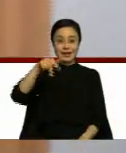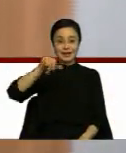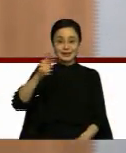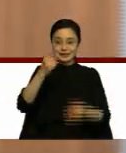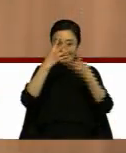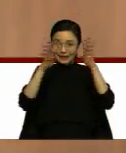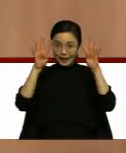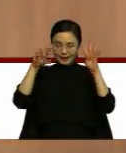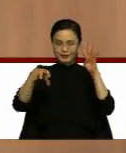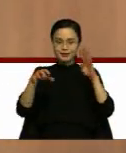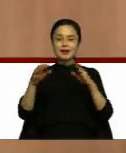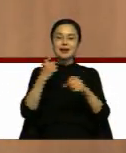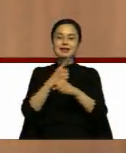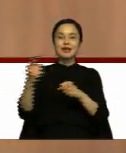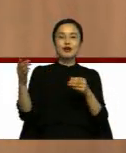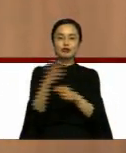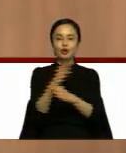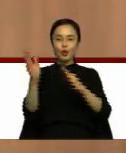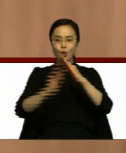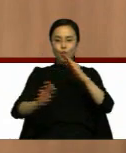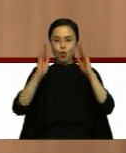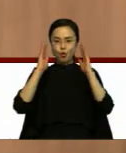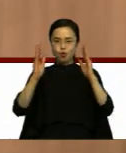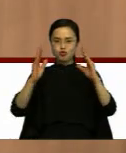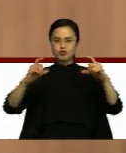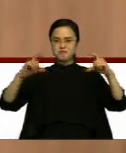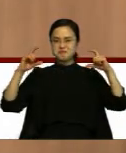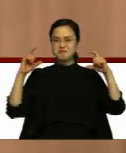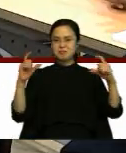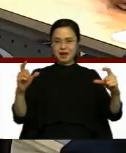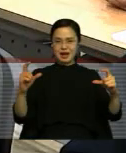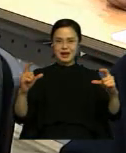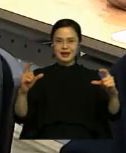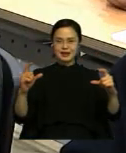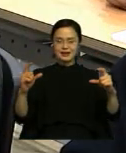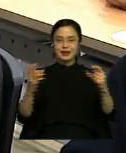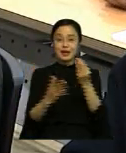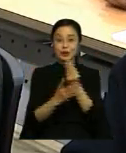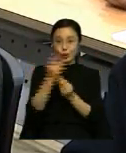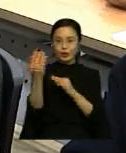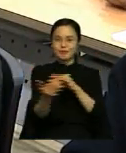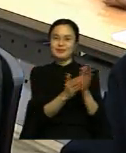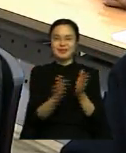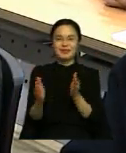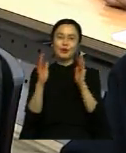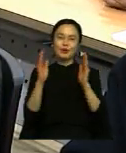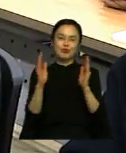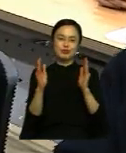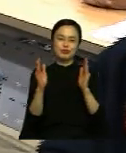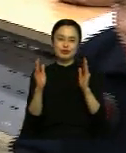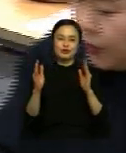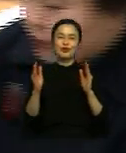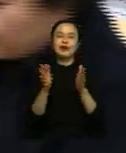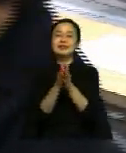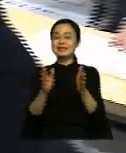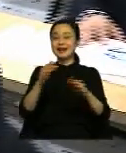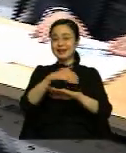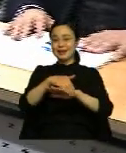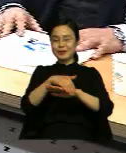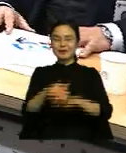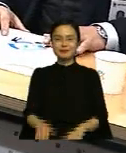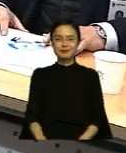내년에도 접경지를 중심으로 교육의 장을 이어갈 방침입니다. 통일 초기에 발생할 사회적 혼란을